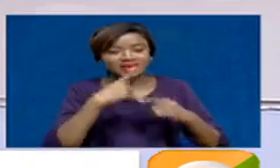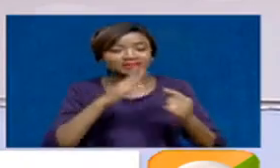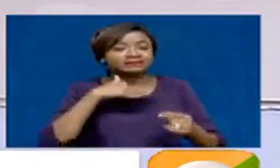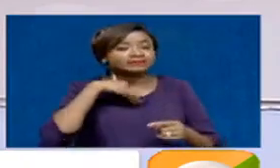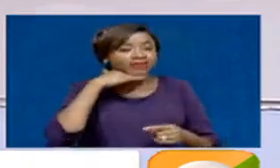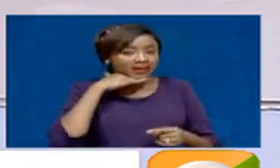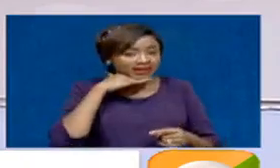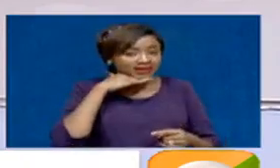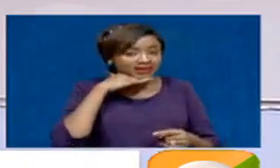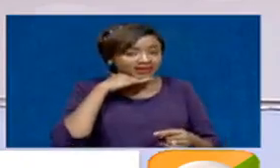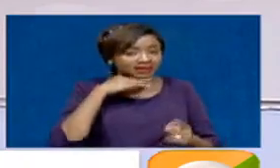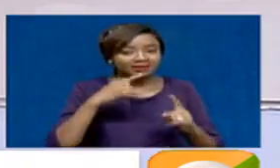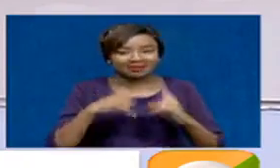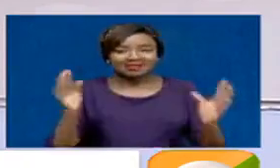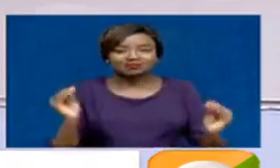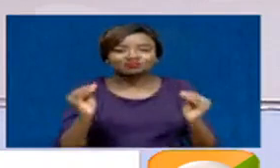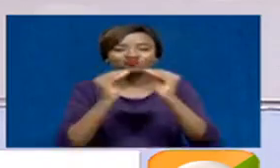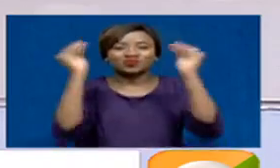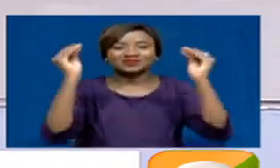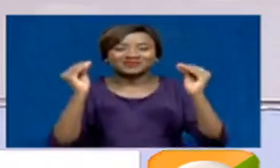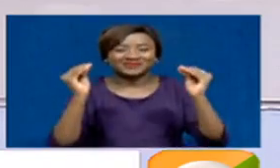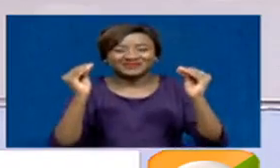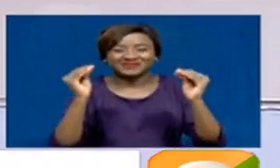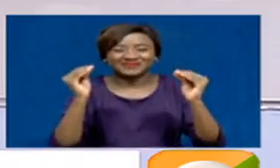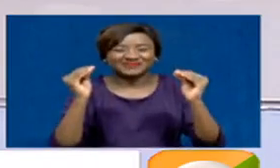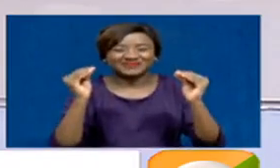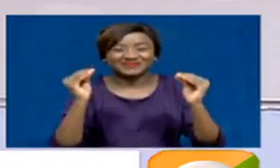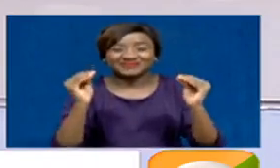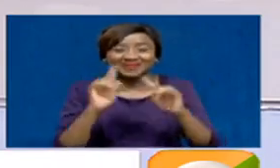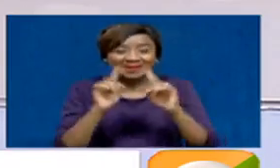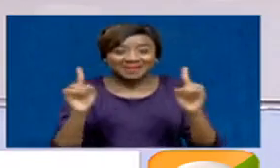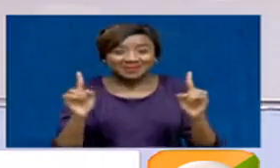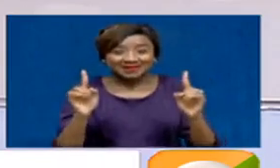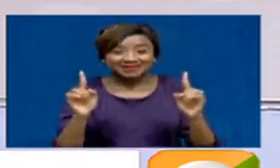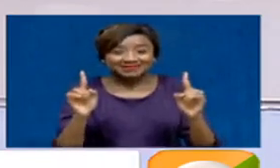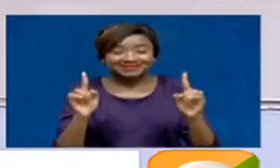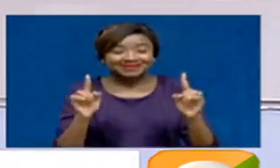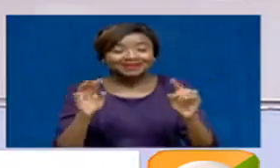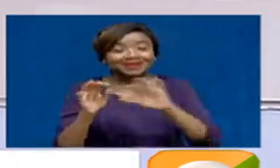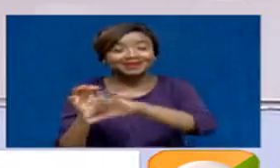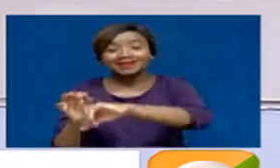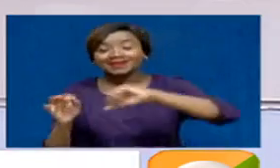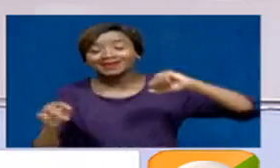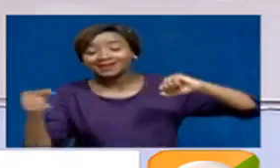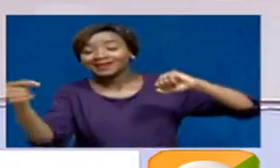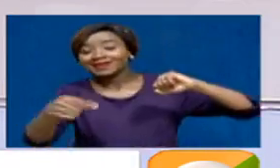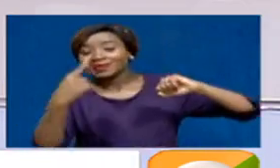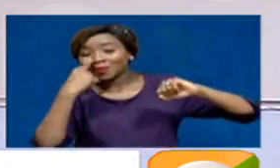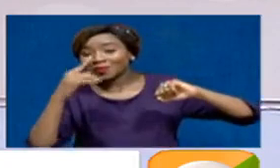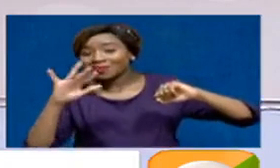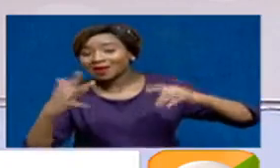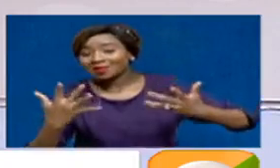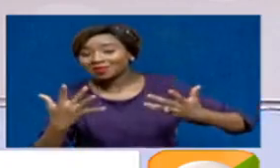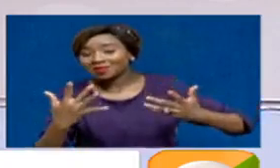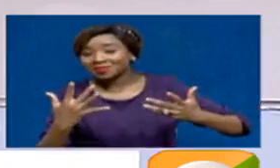kitutenganishe. Halafu wanabusiana. Lakini yafanyikayo umuma jumbani hakuna ajuae, ni wale watu